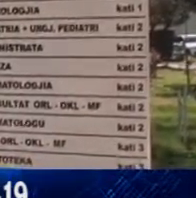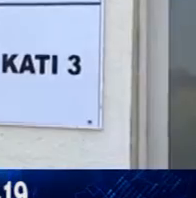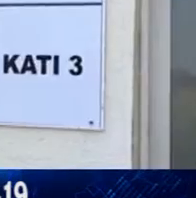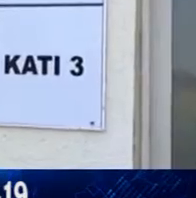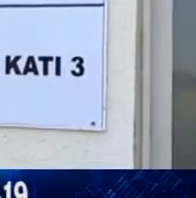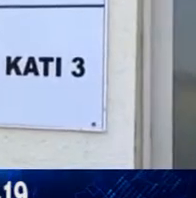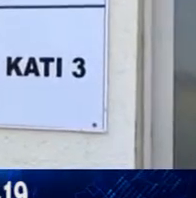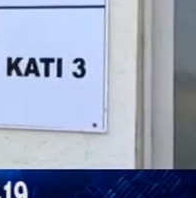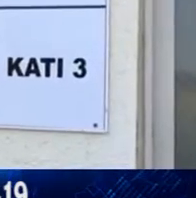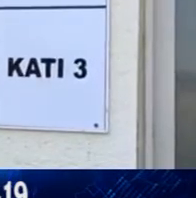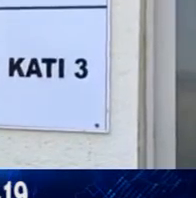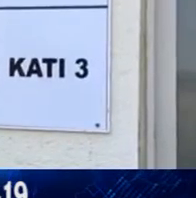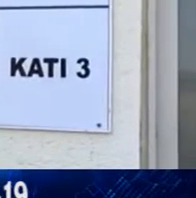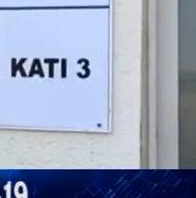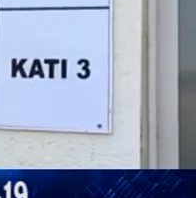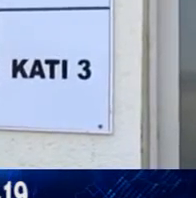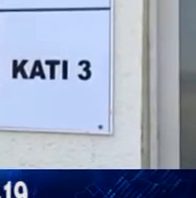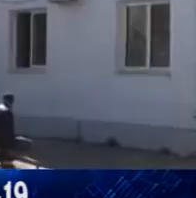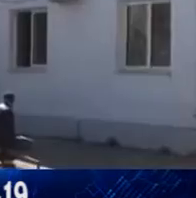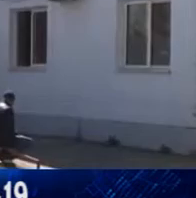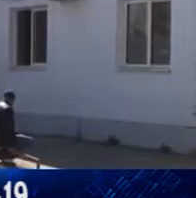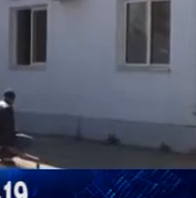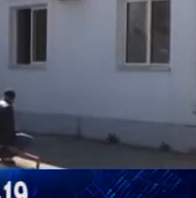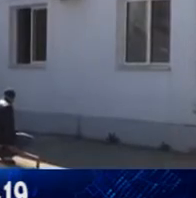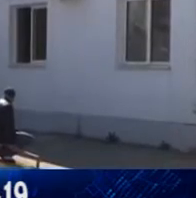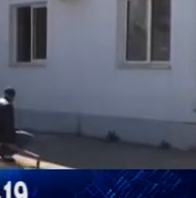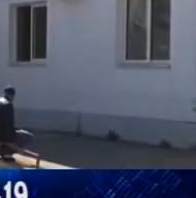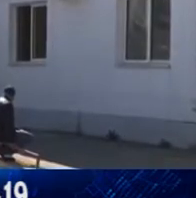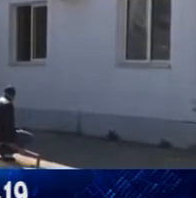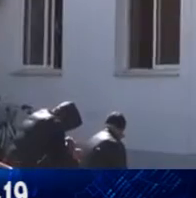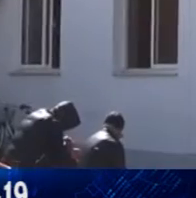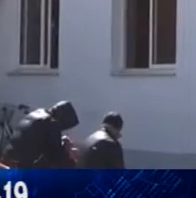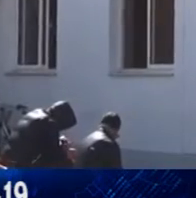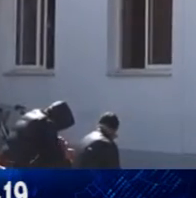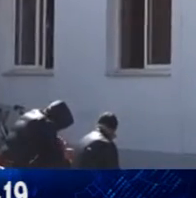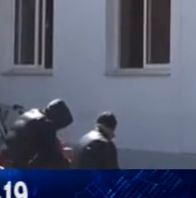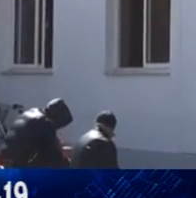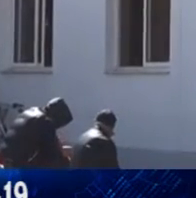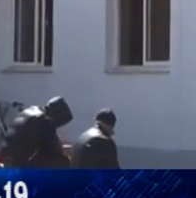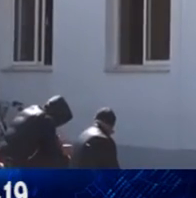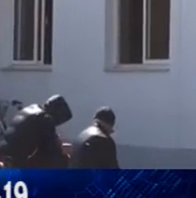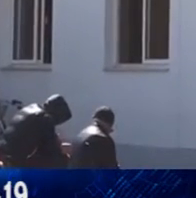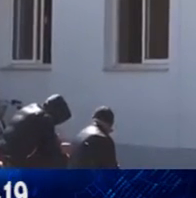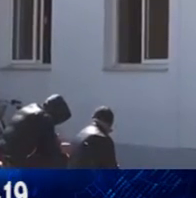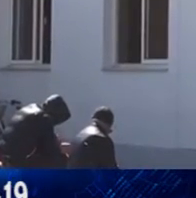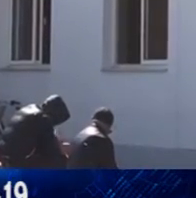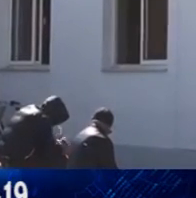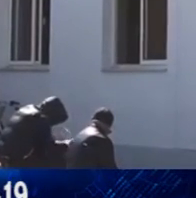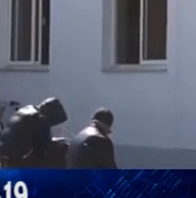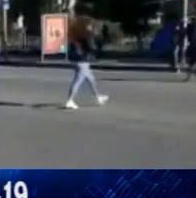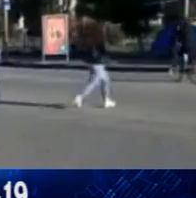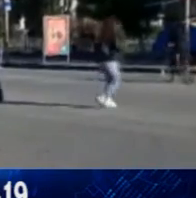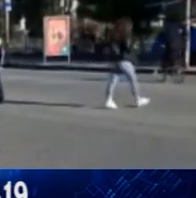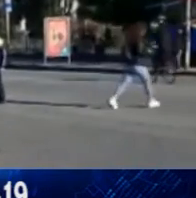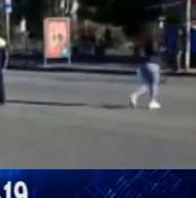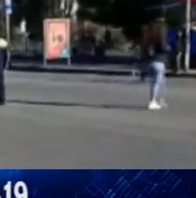ditur nga Komisioni Mbrojtjes Civile për qarkun Shkodër. Për fat të mirë, raportohet se nuk ka shtrirje të koronavirusit në qytetet të